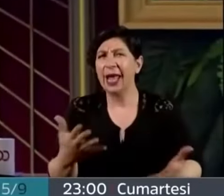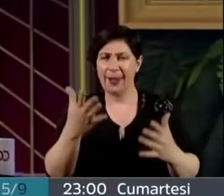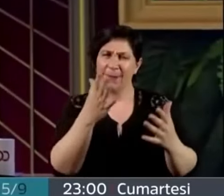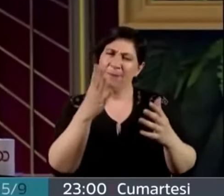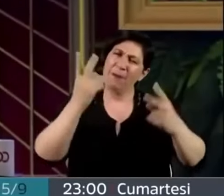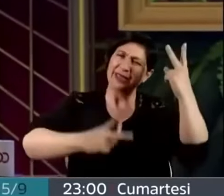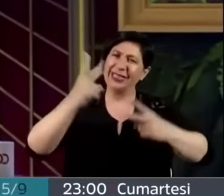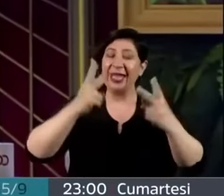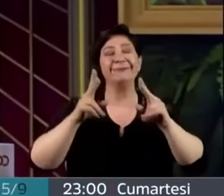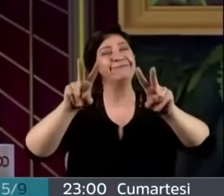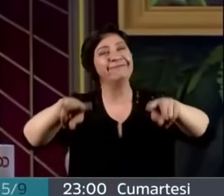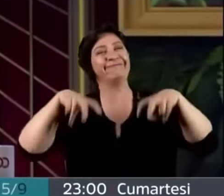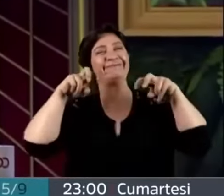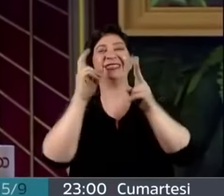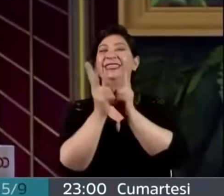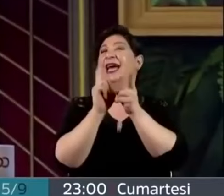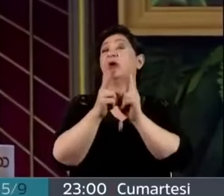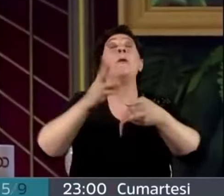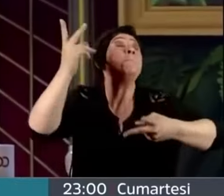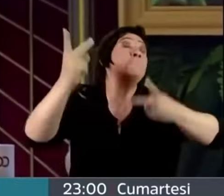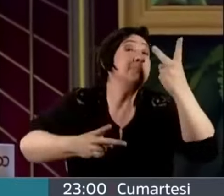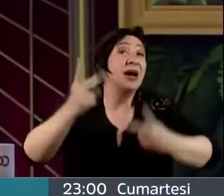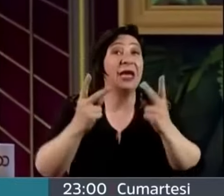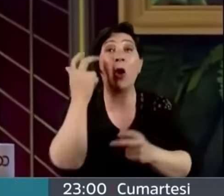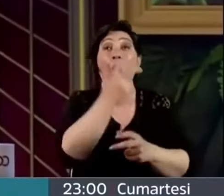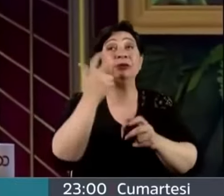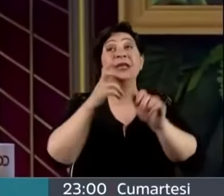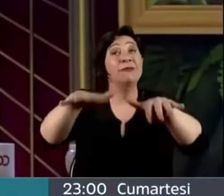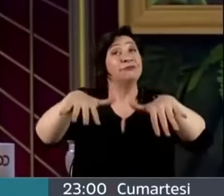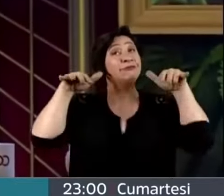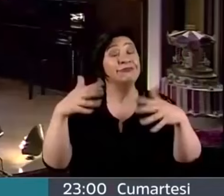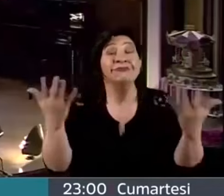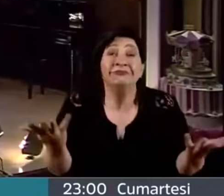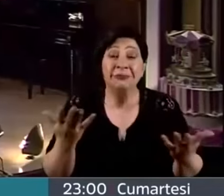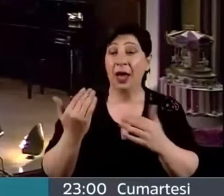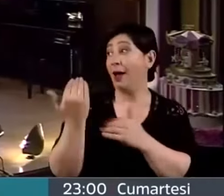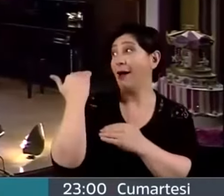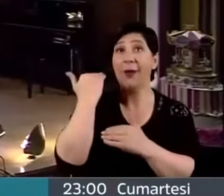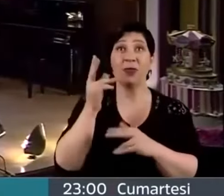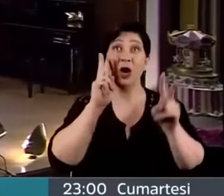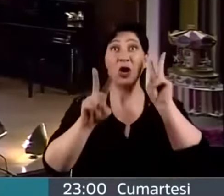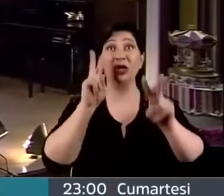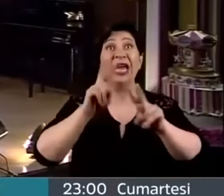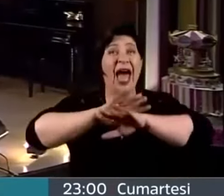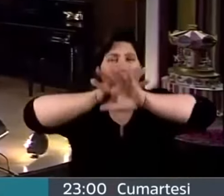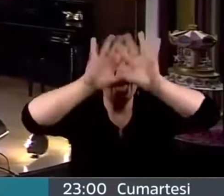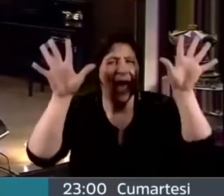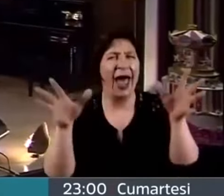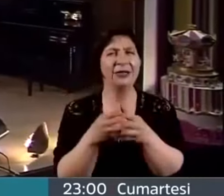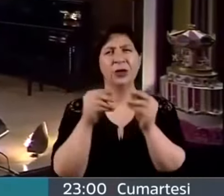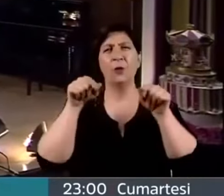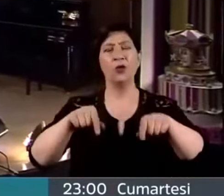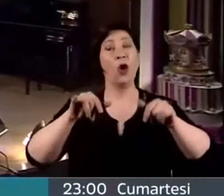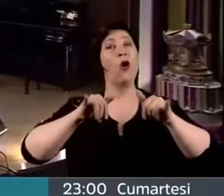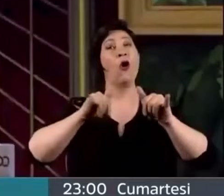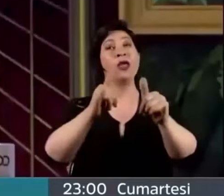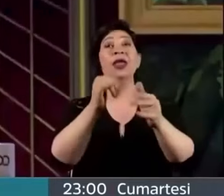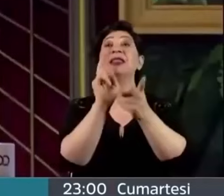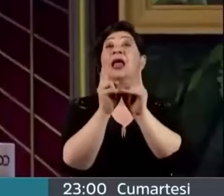oluyor bazen. Bazen de burası bir tiyatro, bazen bir konser alanı oluyor. Arkamda görecekleriniz her şey burada